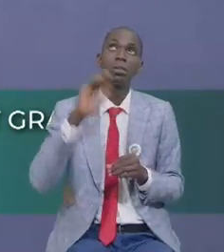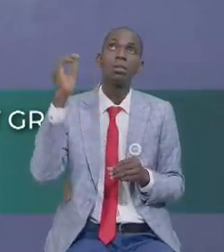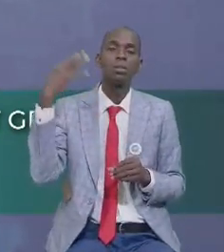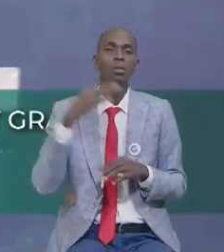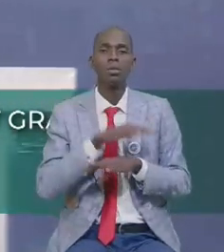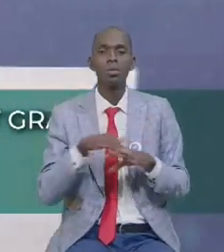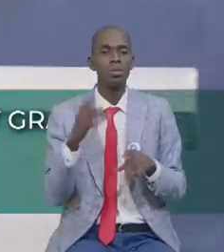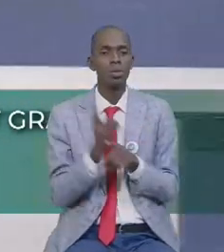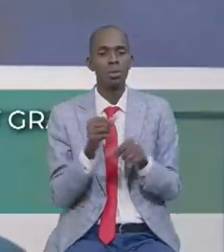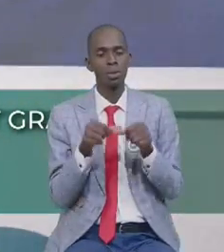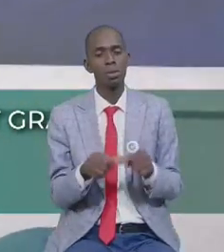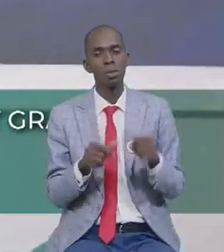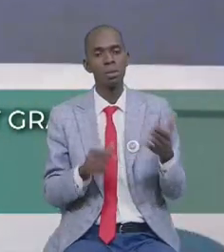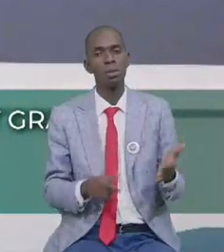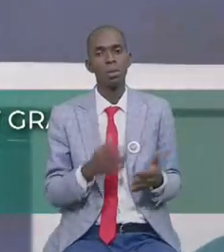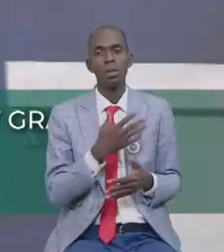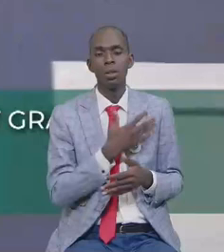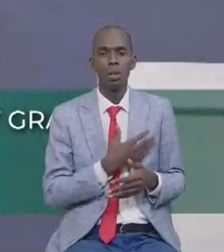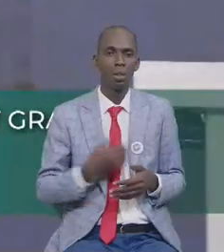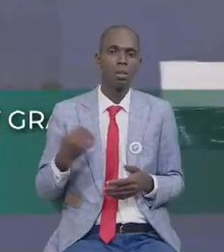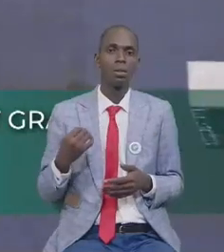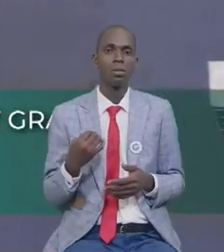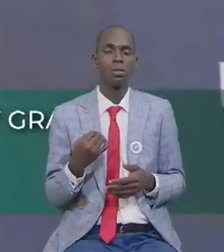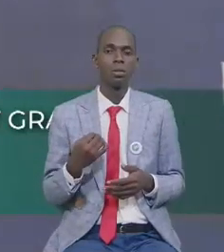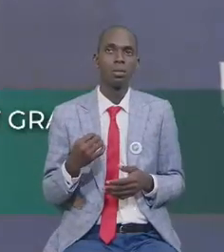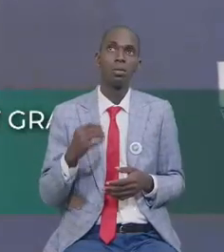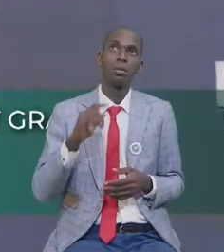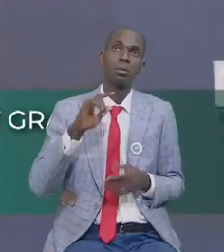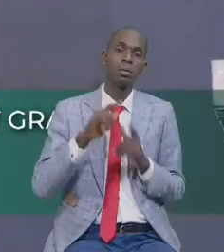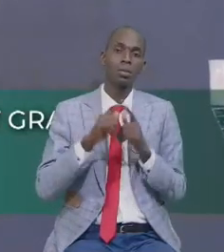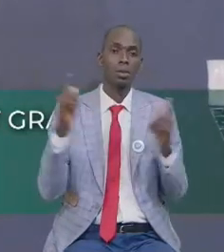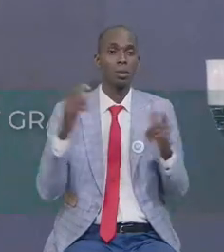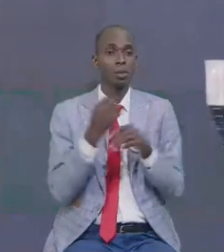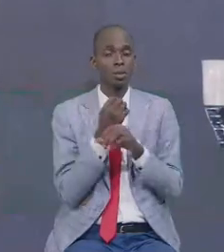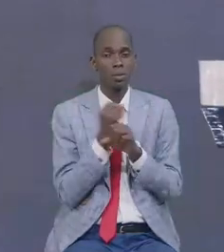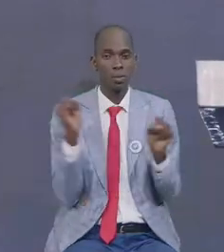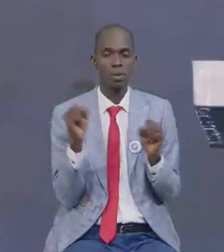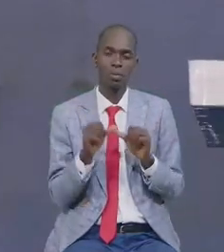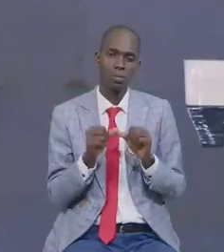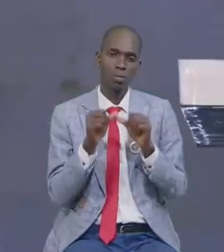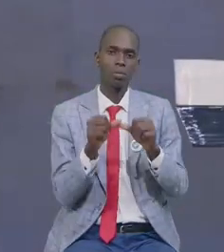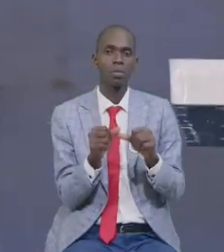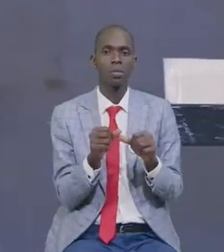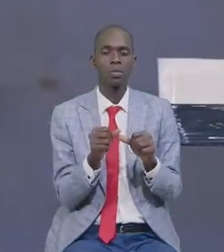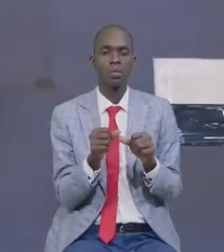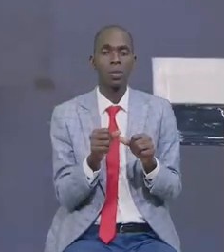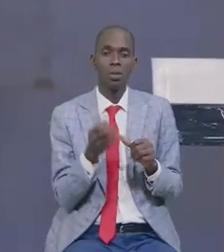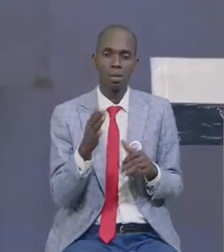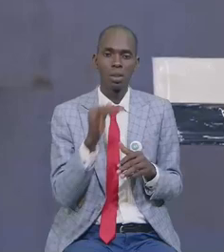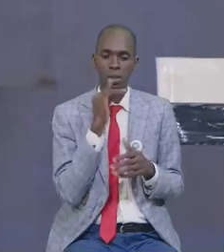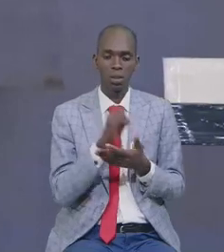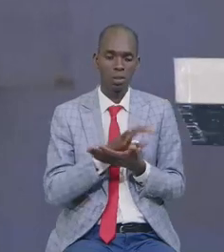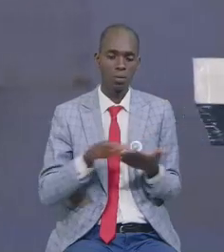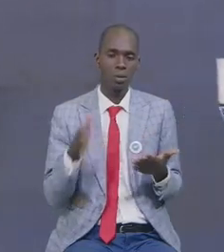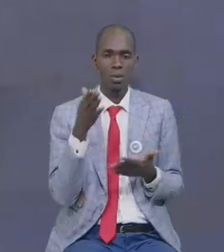restez pas là-bas. Oh, j'ai la grâce dans le salut. Avance, non. Il y a la sanctification. Il y a la